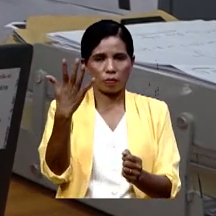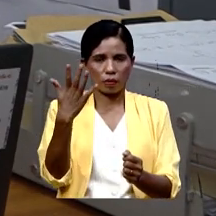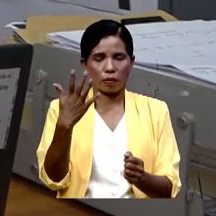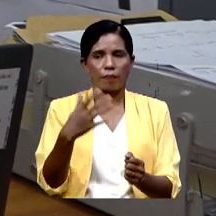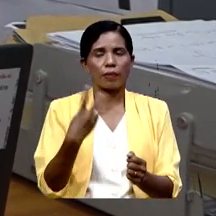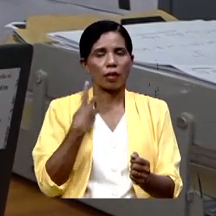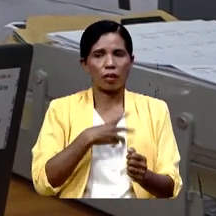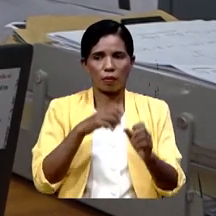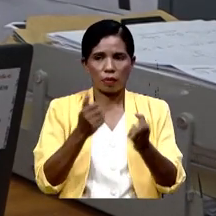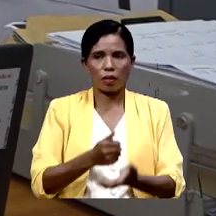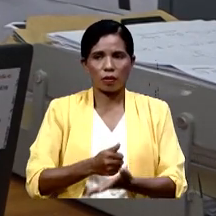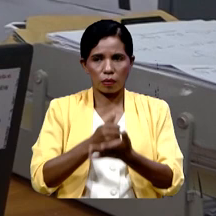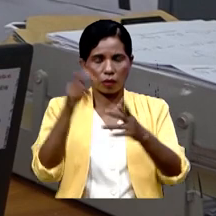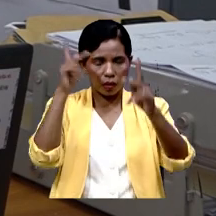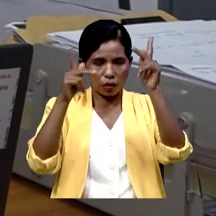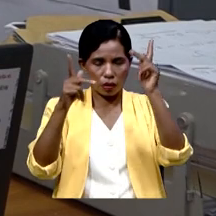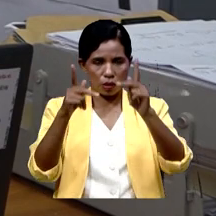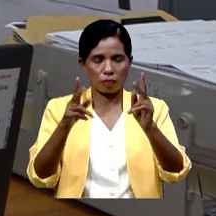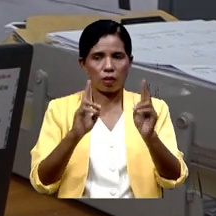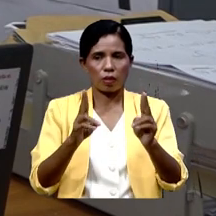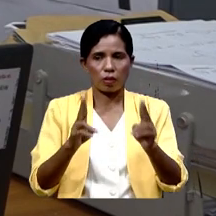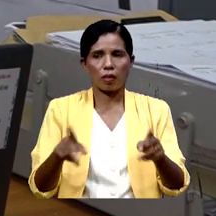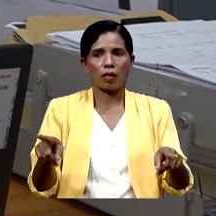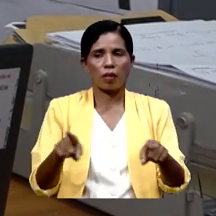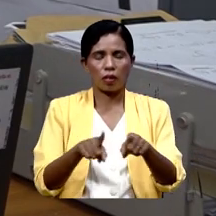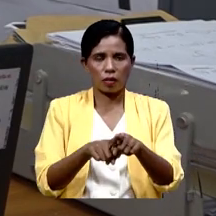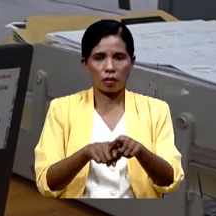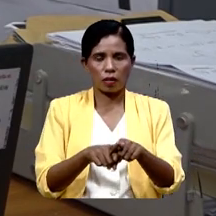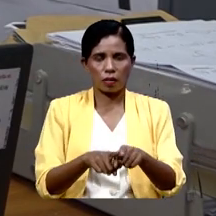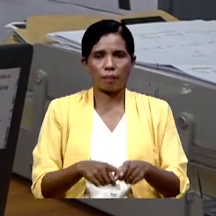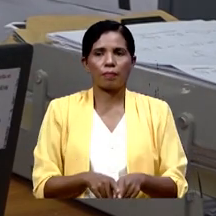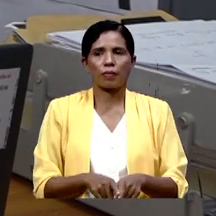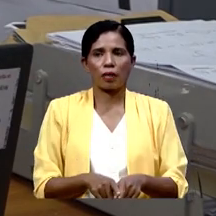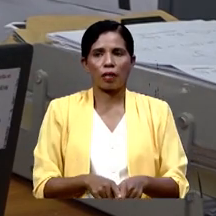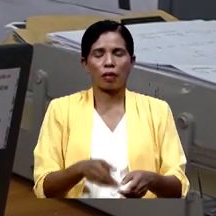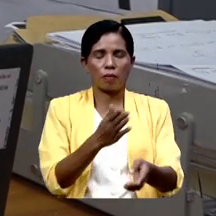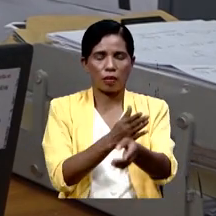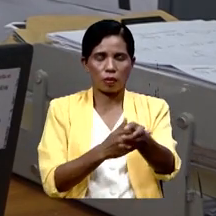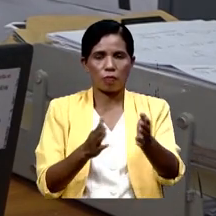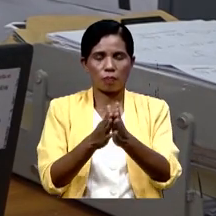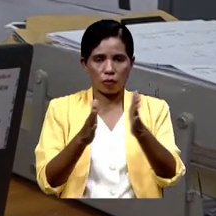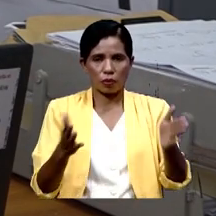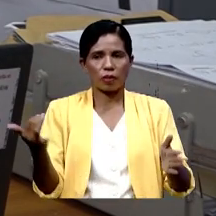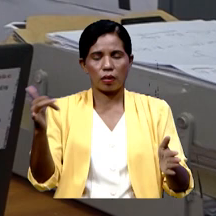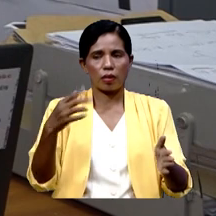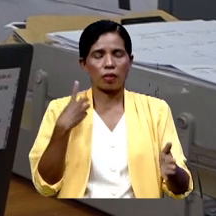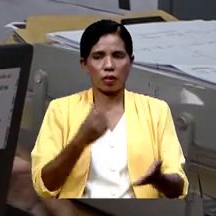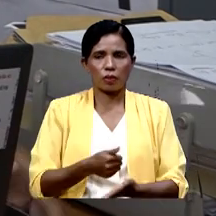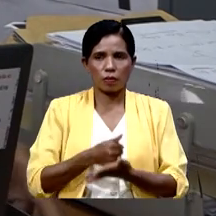kata kita bela aten ba kaso rumah ne meke urgente o ne sang sa operasi bo cire ita bela aten